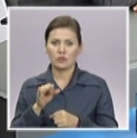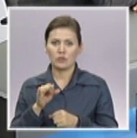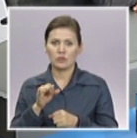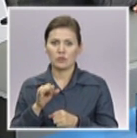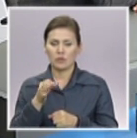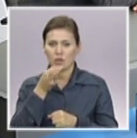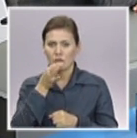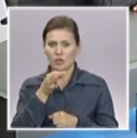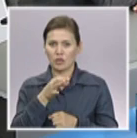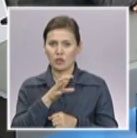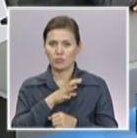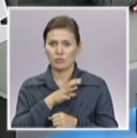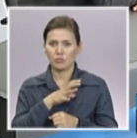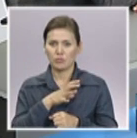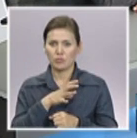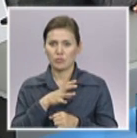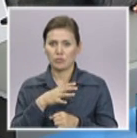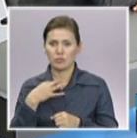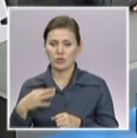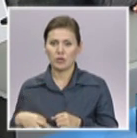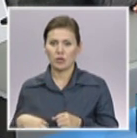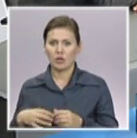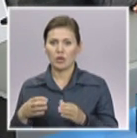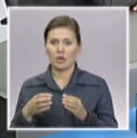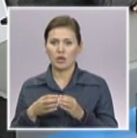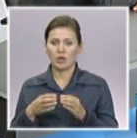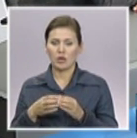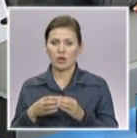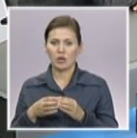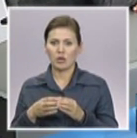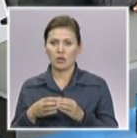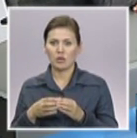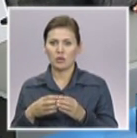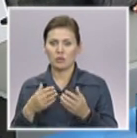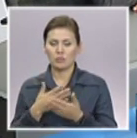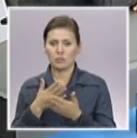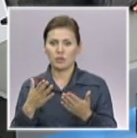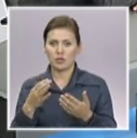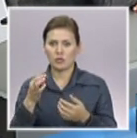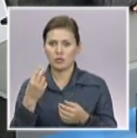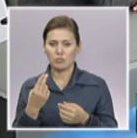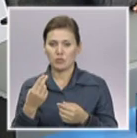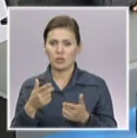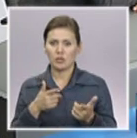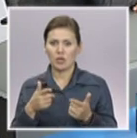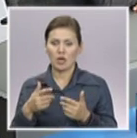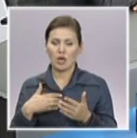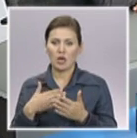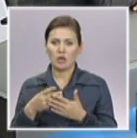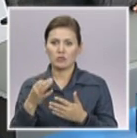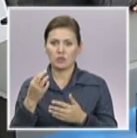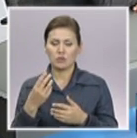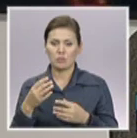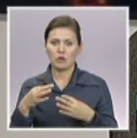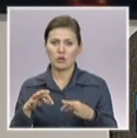айтып кеттім, французский компания Систра бізге концепция дайындаған, оптимизация маршрутной